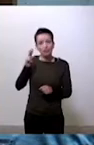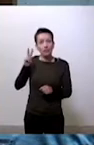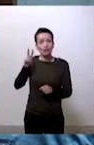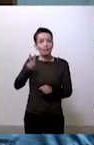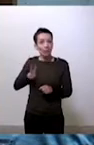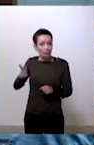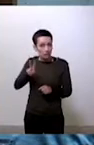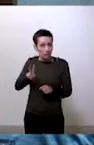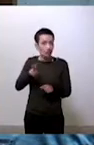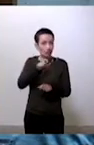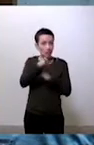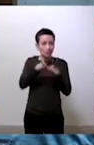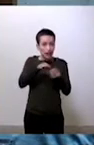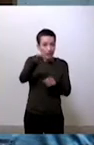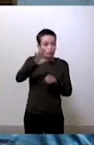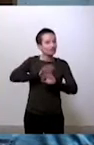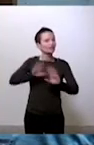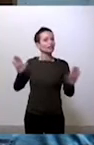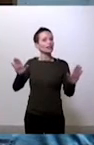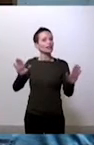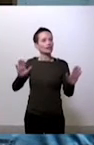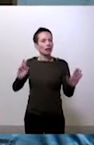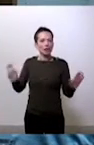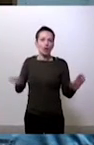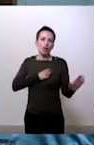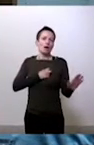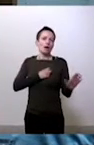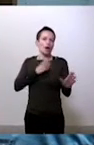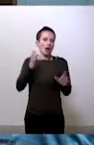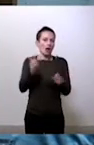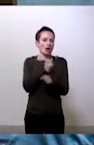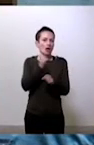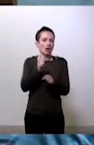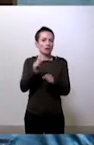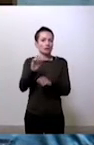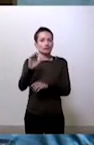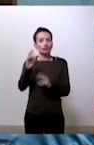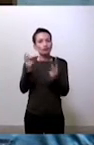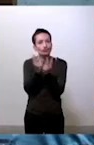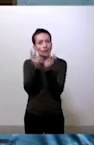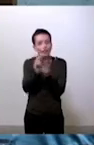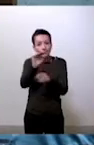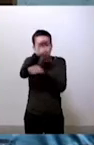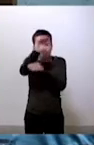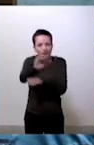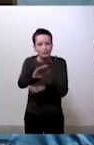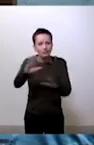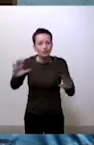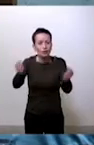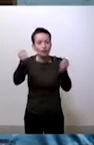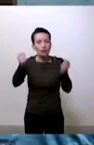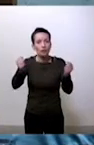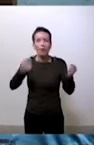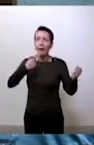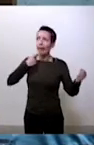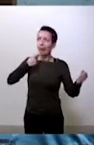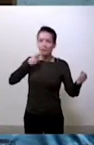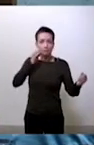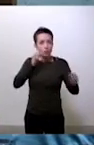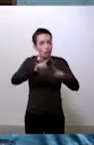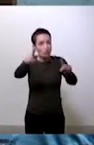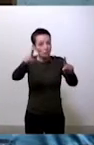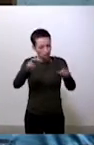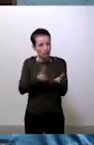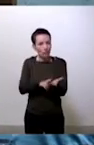terminé. Ces jardins, nous avons réussi à les sauvegarder. Et ça, ce n'est pas des effets de manche, c'est de la réalité, c'est le travail